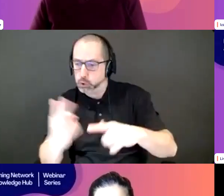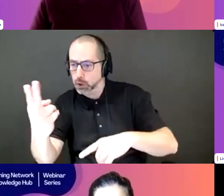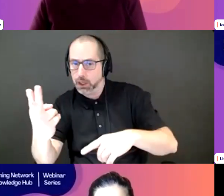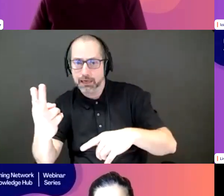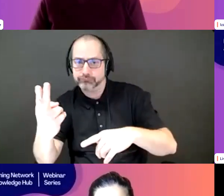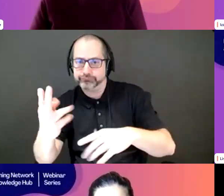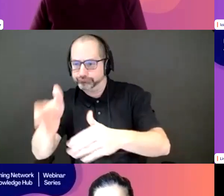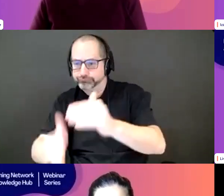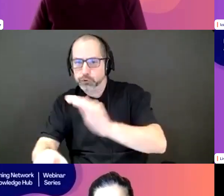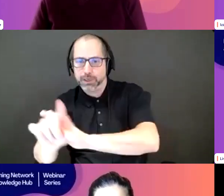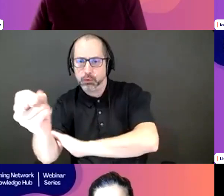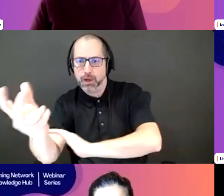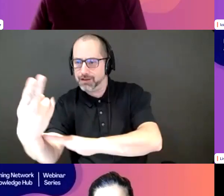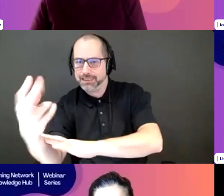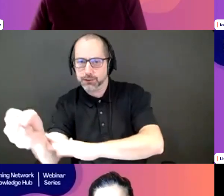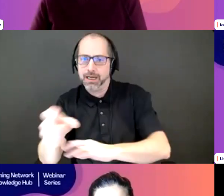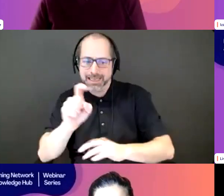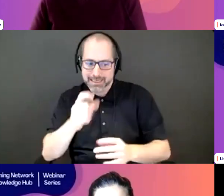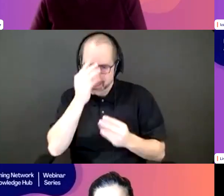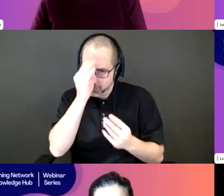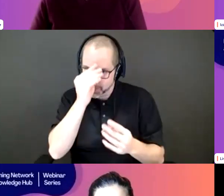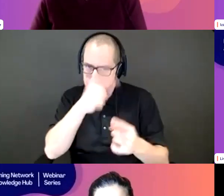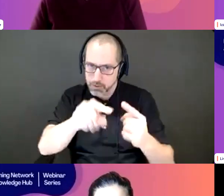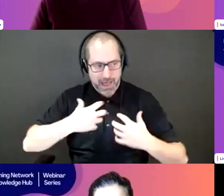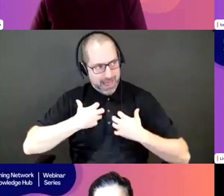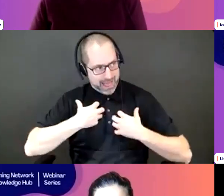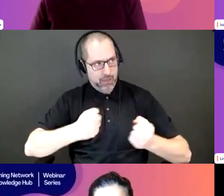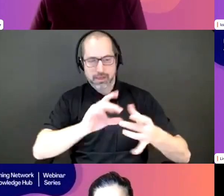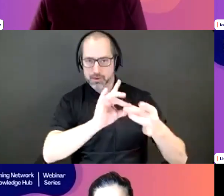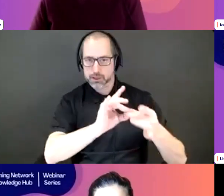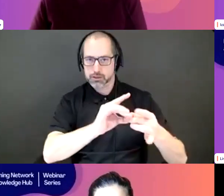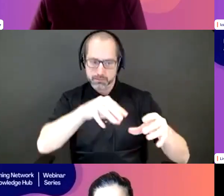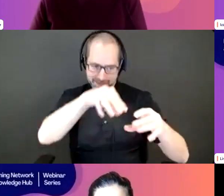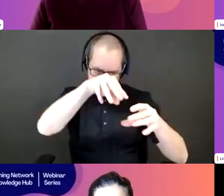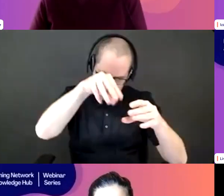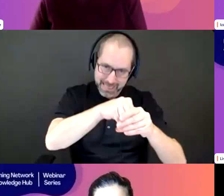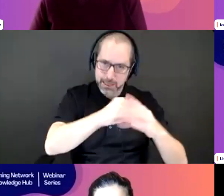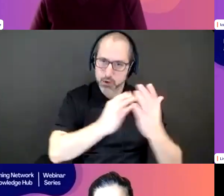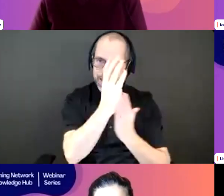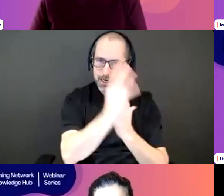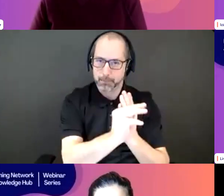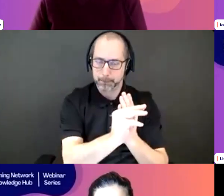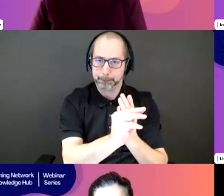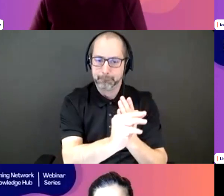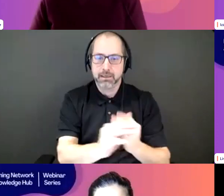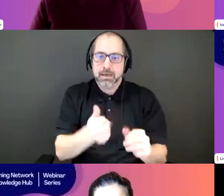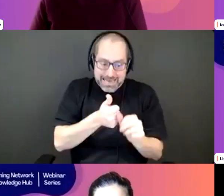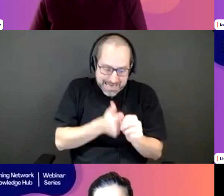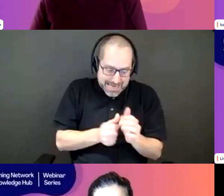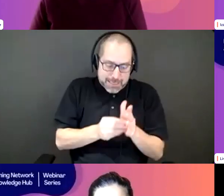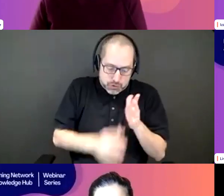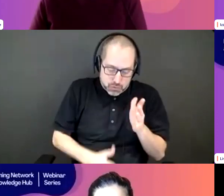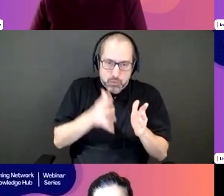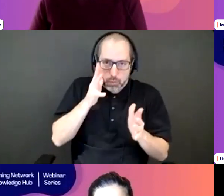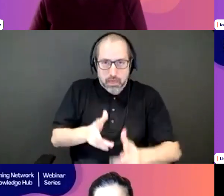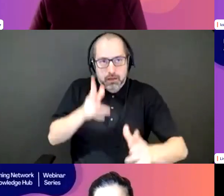jusqu'à la 12e doivent avoir des informations sur les relations saines ça doit être bâti dans les programmes d'études